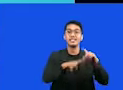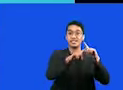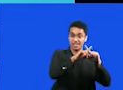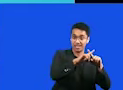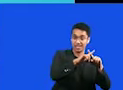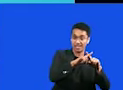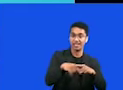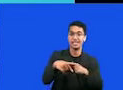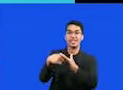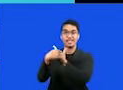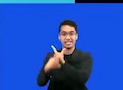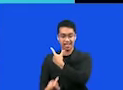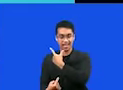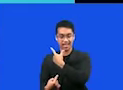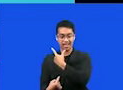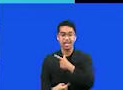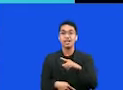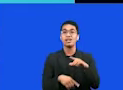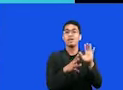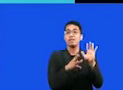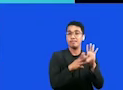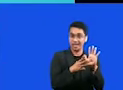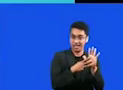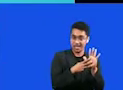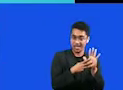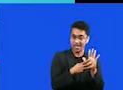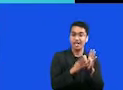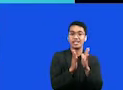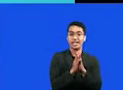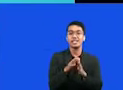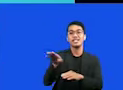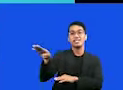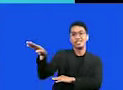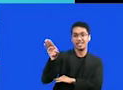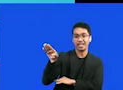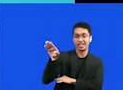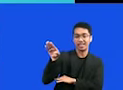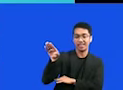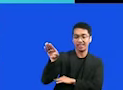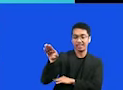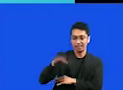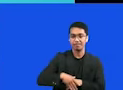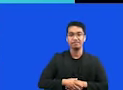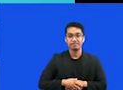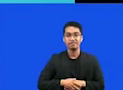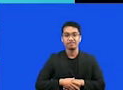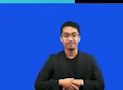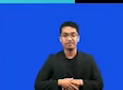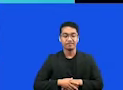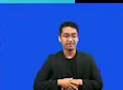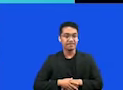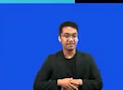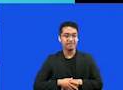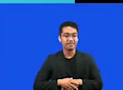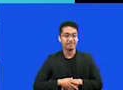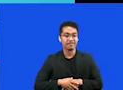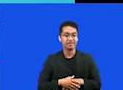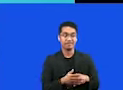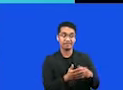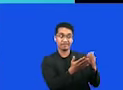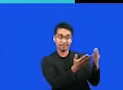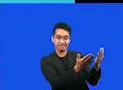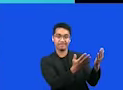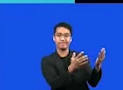y generasi milenial dan generasi zilenial Nah sebagai perwakilan